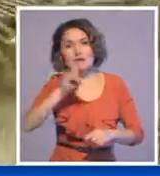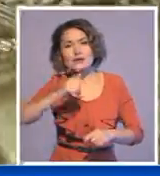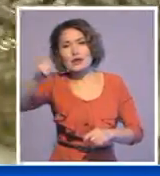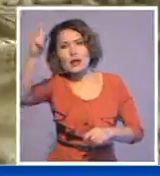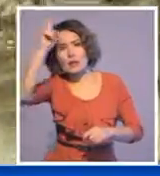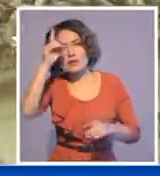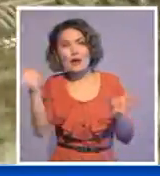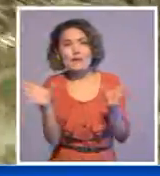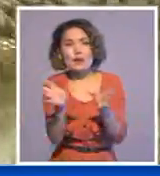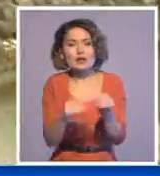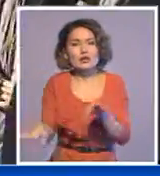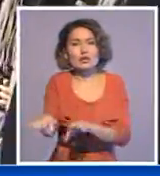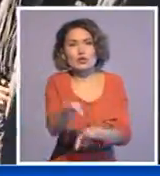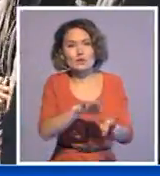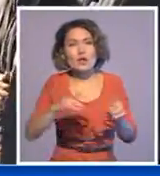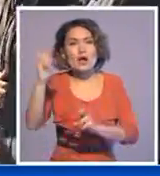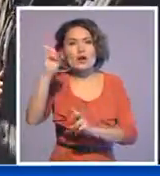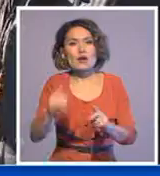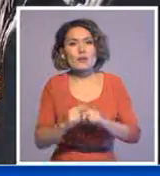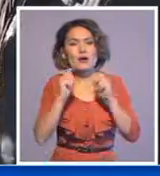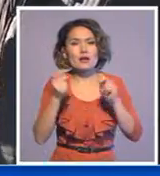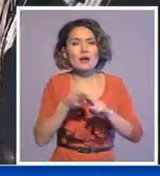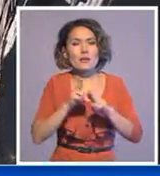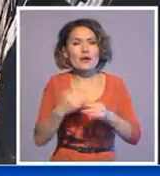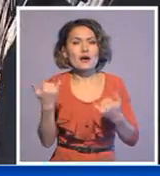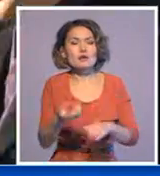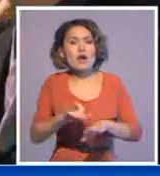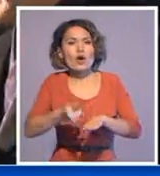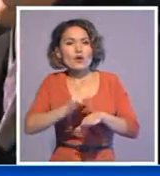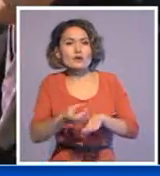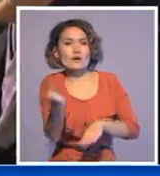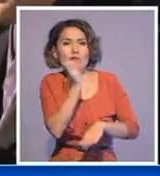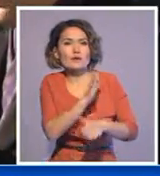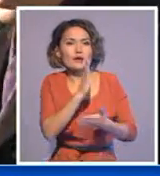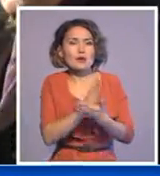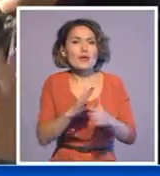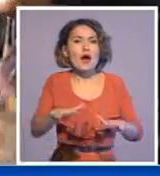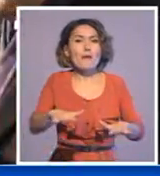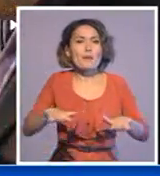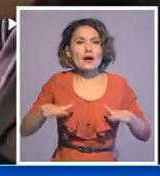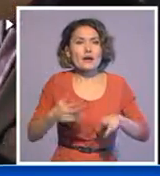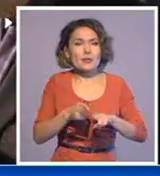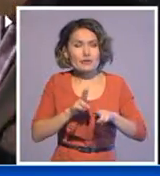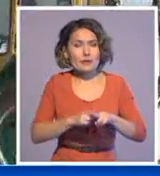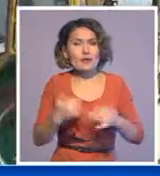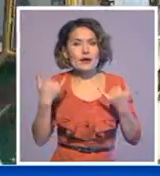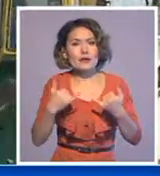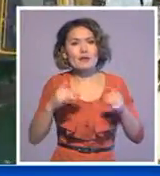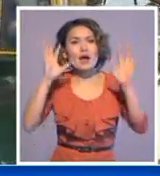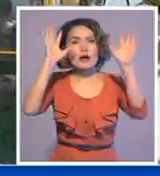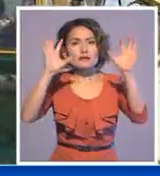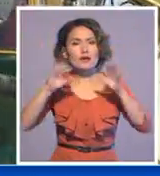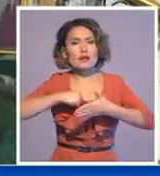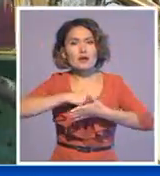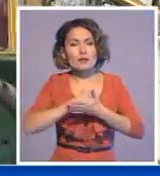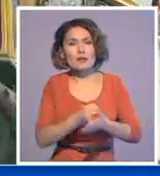бірлескен жобасы жылыту маусымы басталғалы өзінің экономикалық тиімділігін көрсете бастады. Депутат парламентте қабылданған заңнамалар